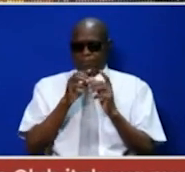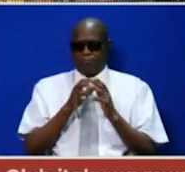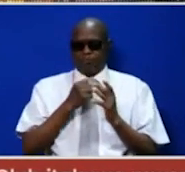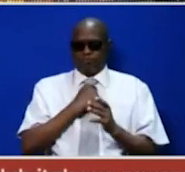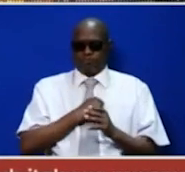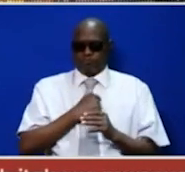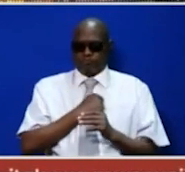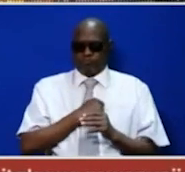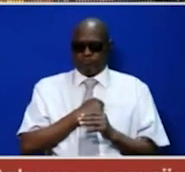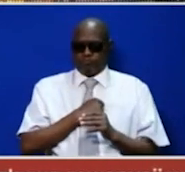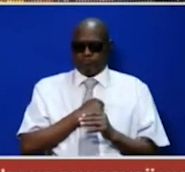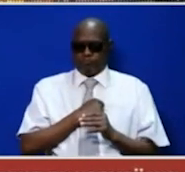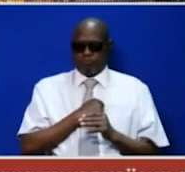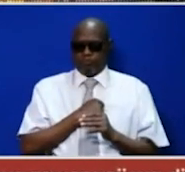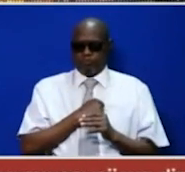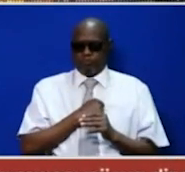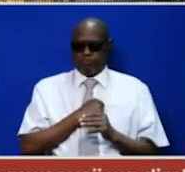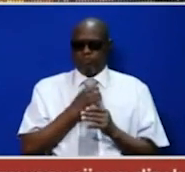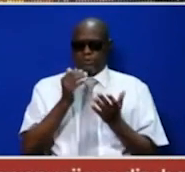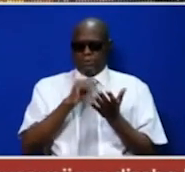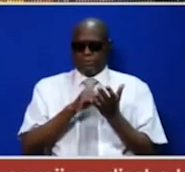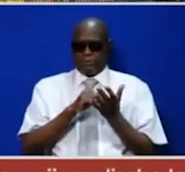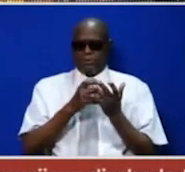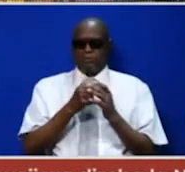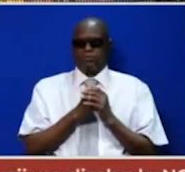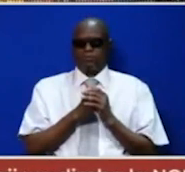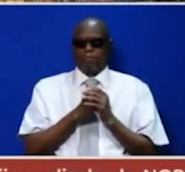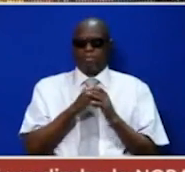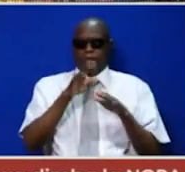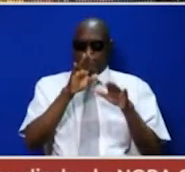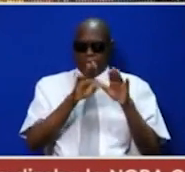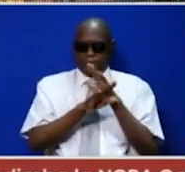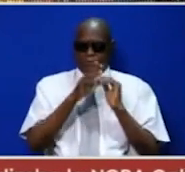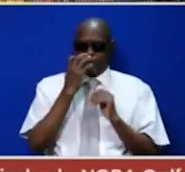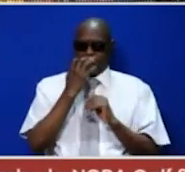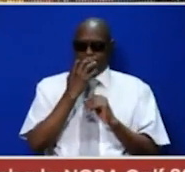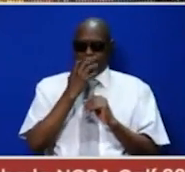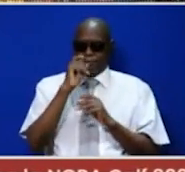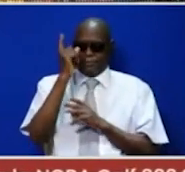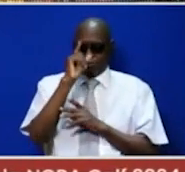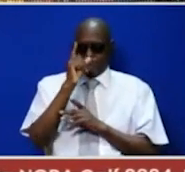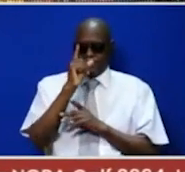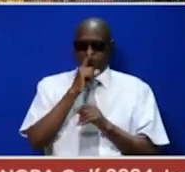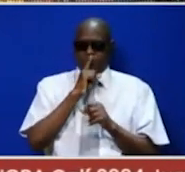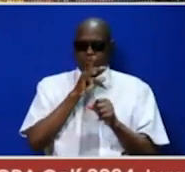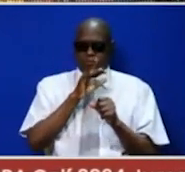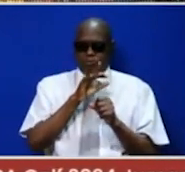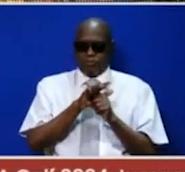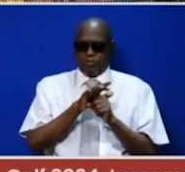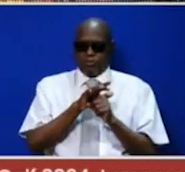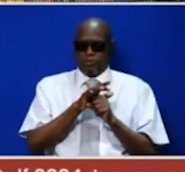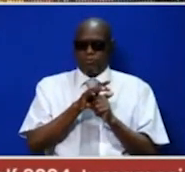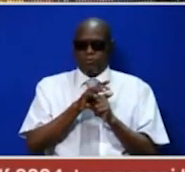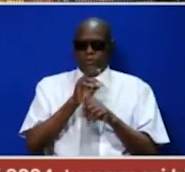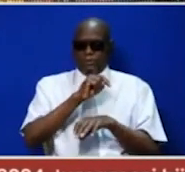Niwiradhi mpenzi mtazamaji, naweza kuirudia hiyo taarifa, ni kwamba naibu rais Rigathi Gachagua amehakikishia mashirika ya Umoja